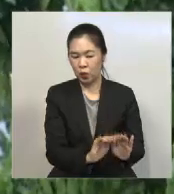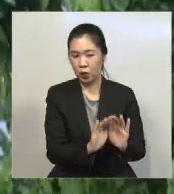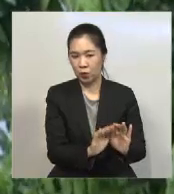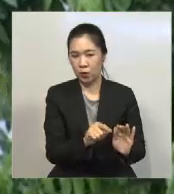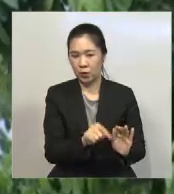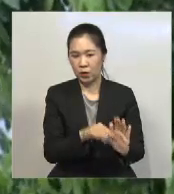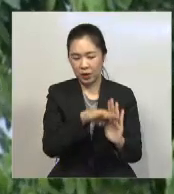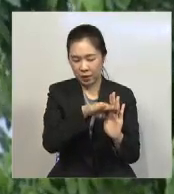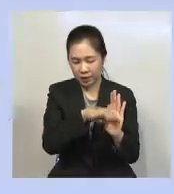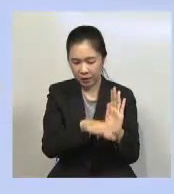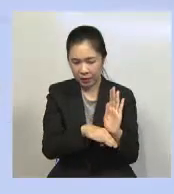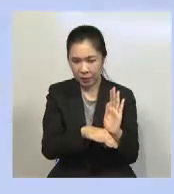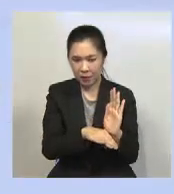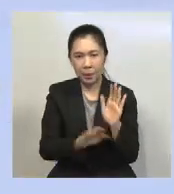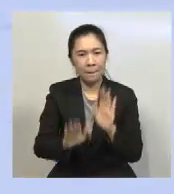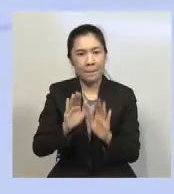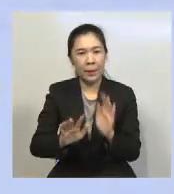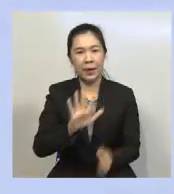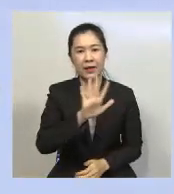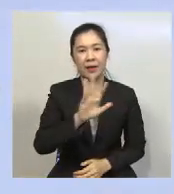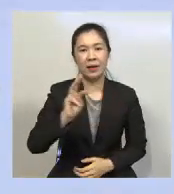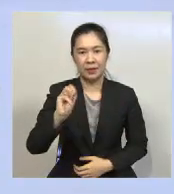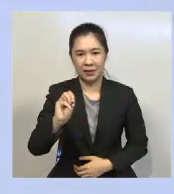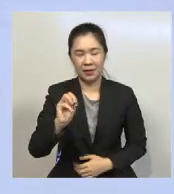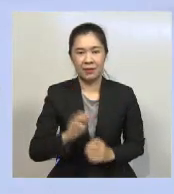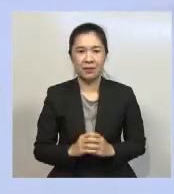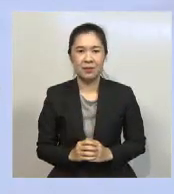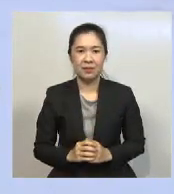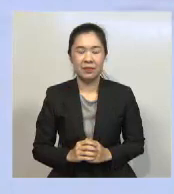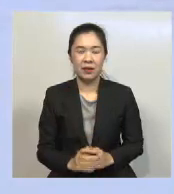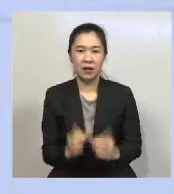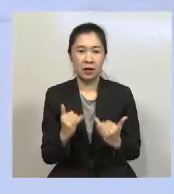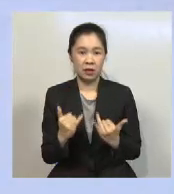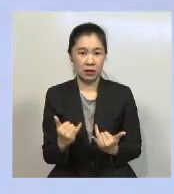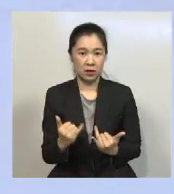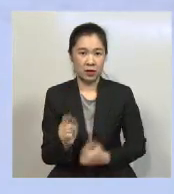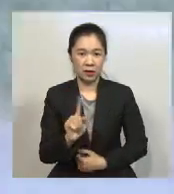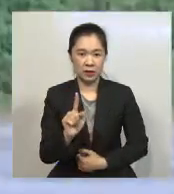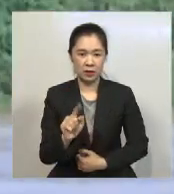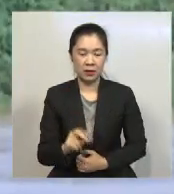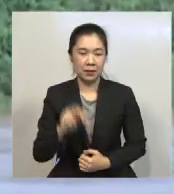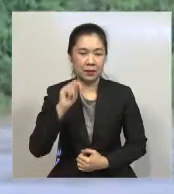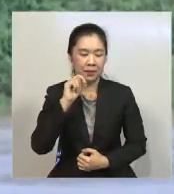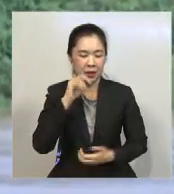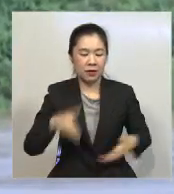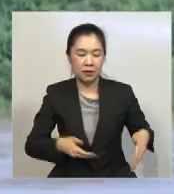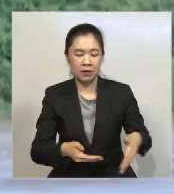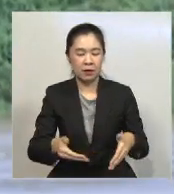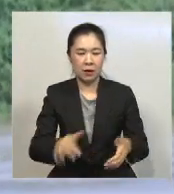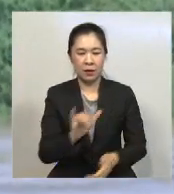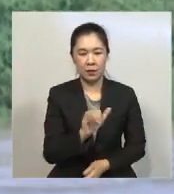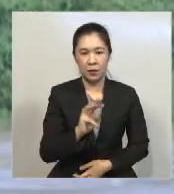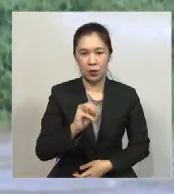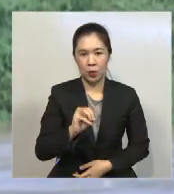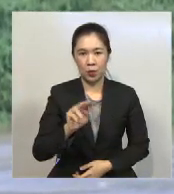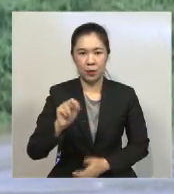จุบันนี้ยังต่ำกว่าตลิ่งประมาณ5เมตรเศษนะครับแล้วก็ที่ตอนนี้มีแม่น้ำยมกับแม่น้ำน่านมีปริมาณน้ำม